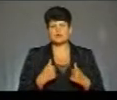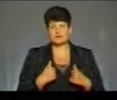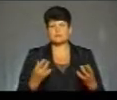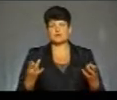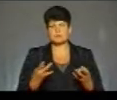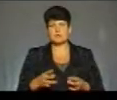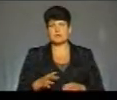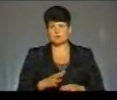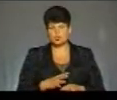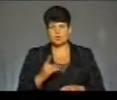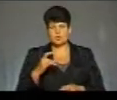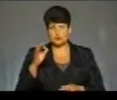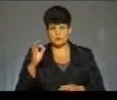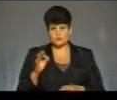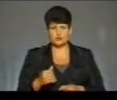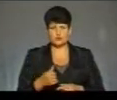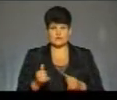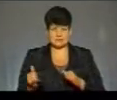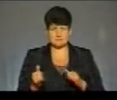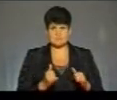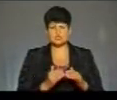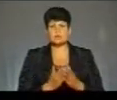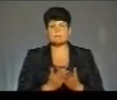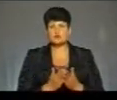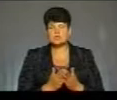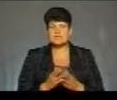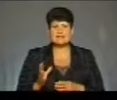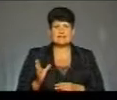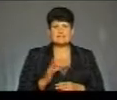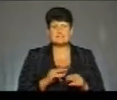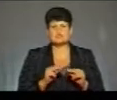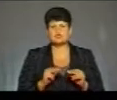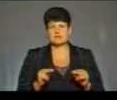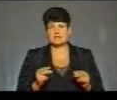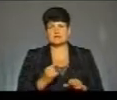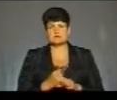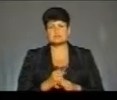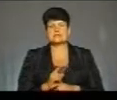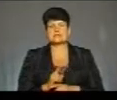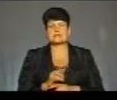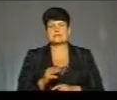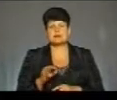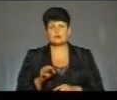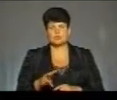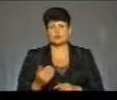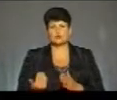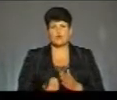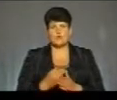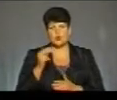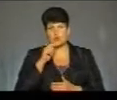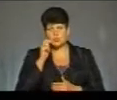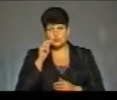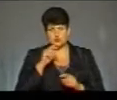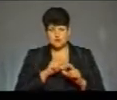було, 100% забезпечені підручниками, і усі вчителі, які працюють за стандартом нової української